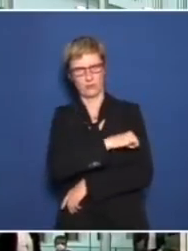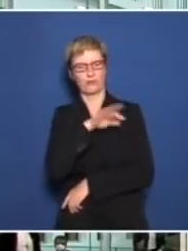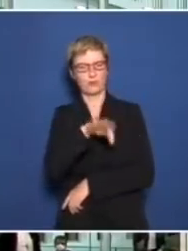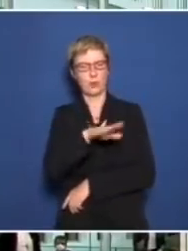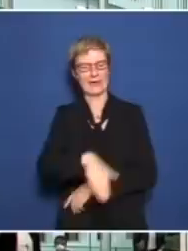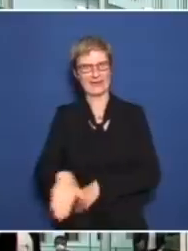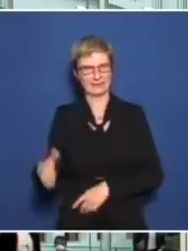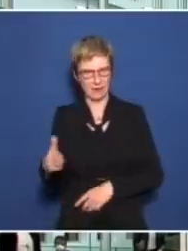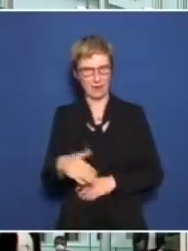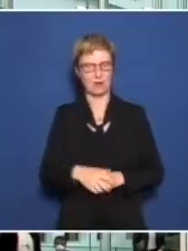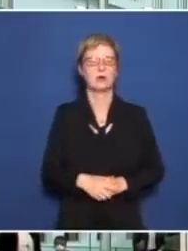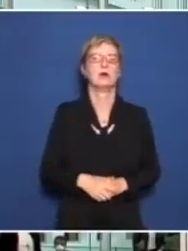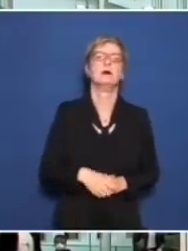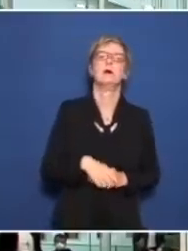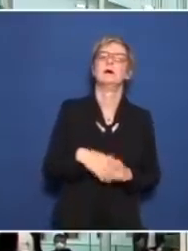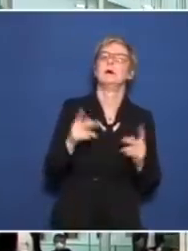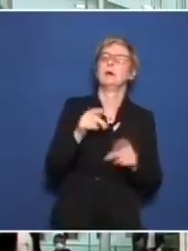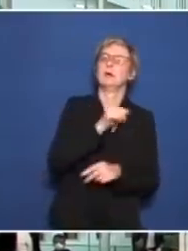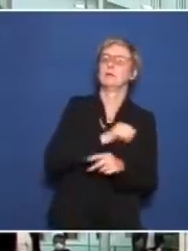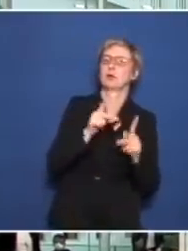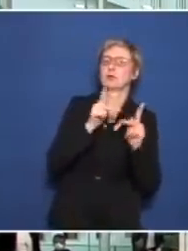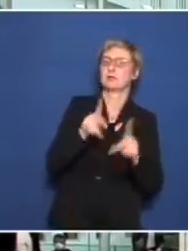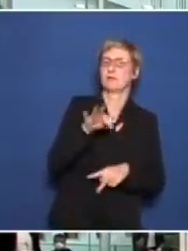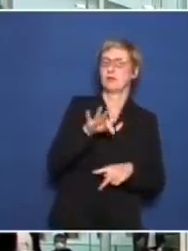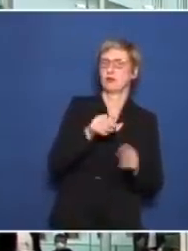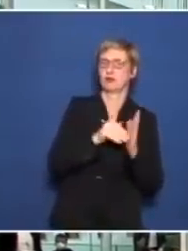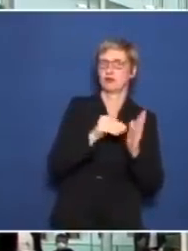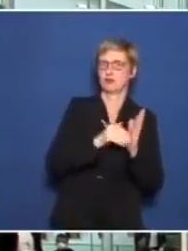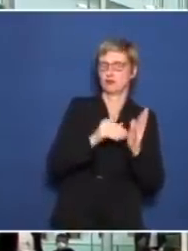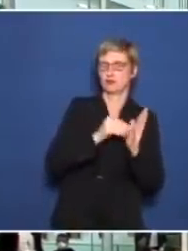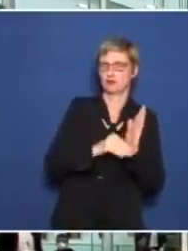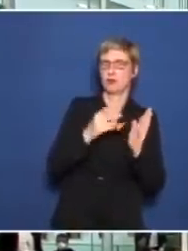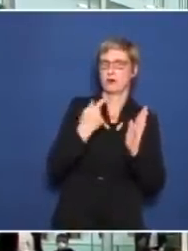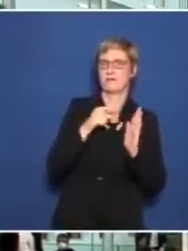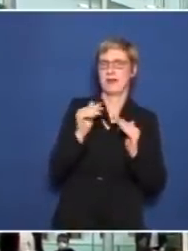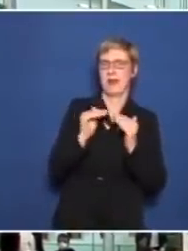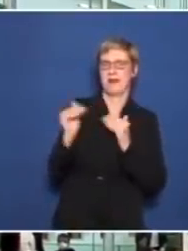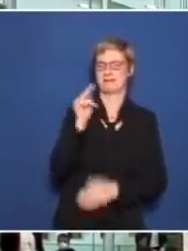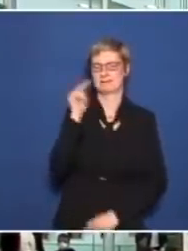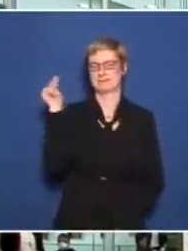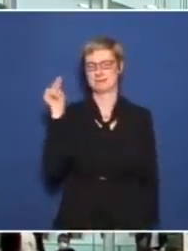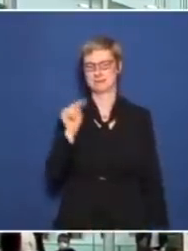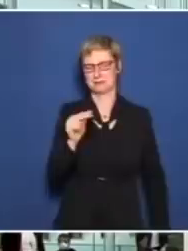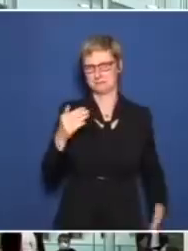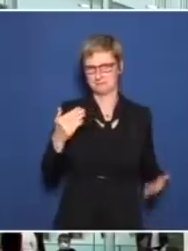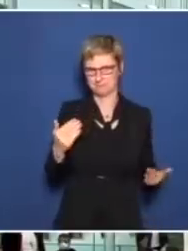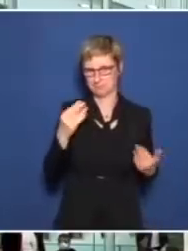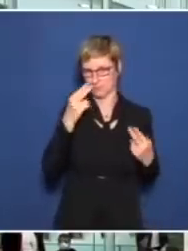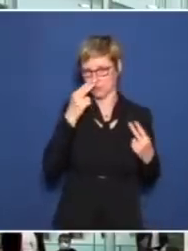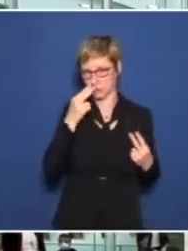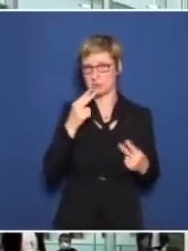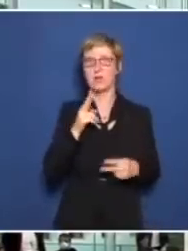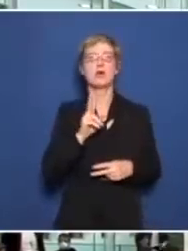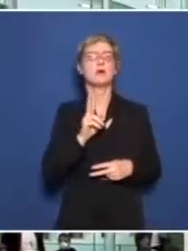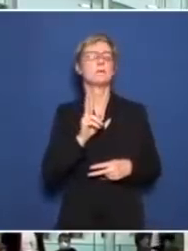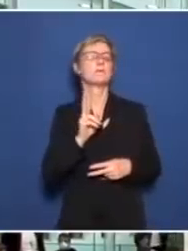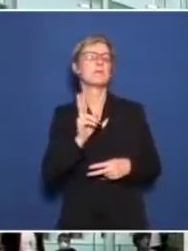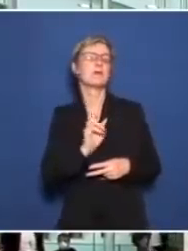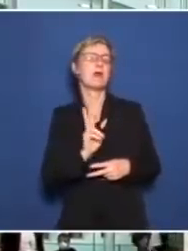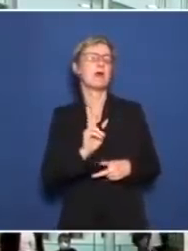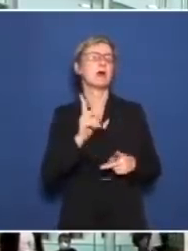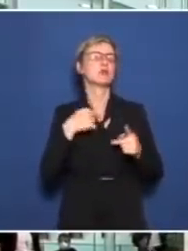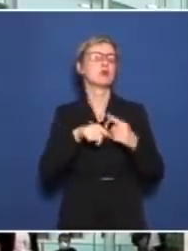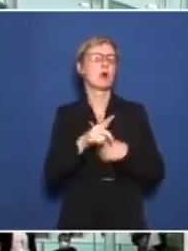für Kinder und die Impfkonzepte für Schulen aus der Länderseite. Wer soll dann die Kinder und Jugendlichen in den